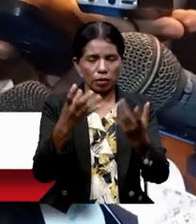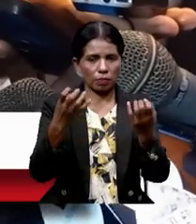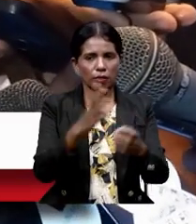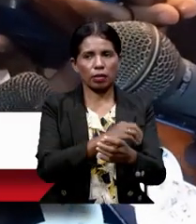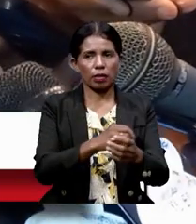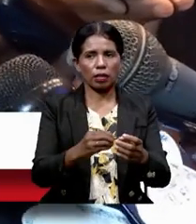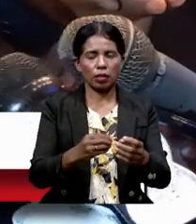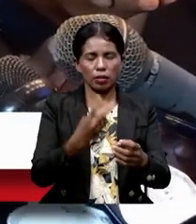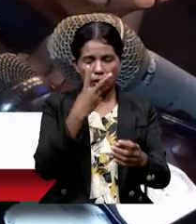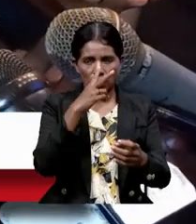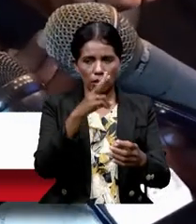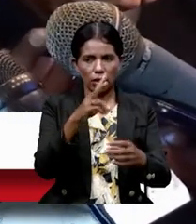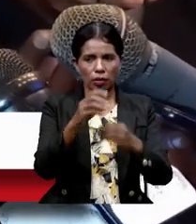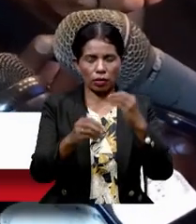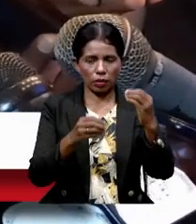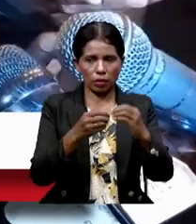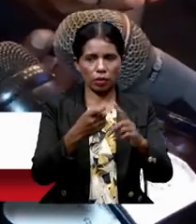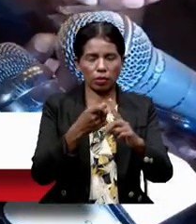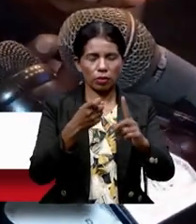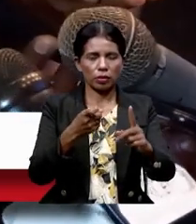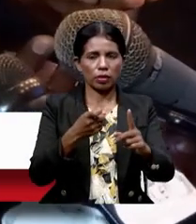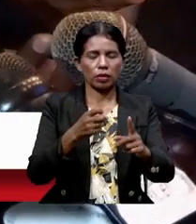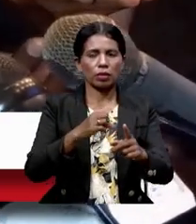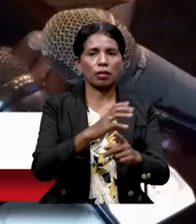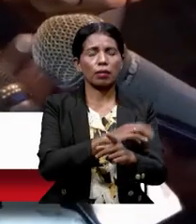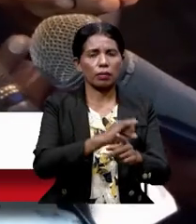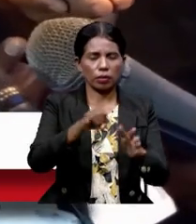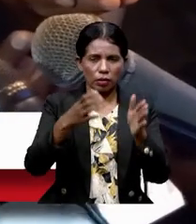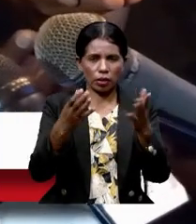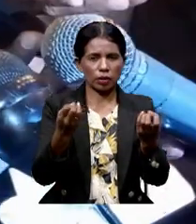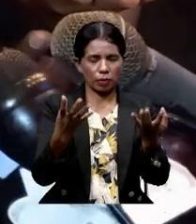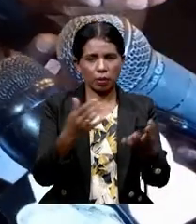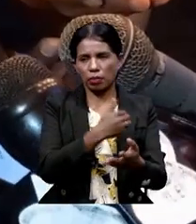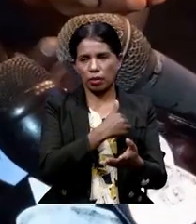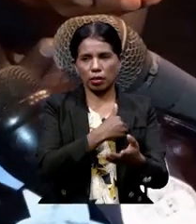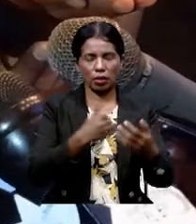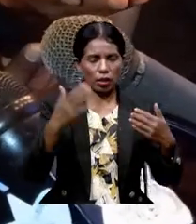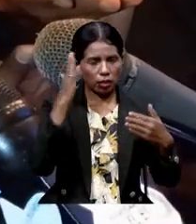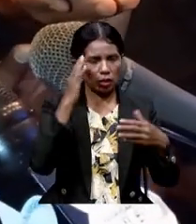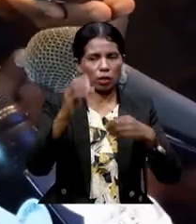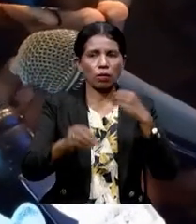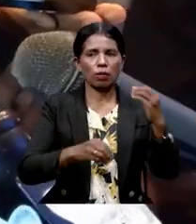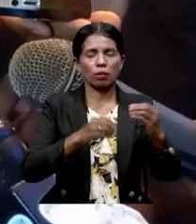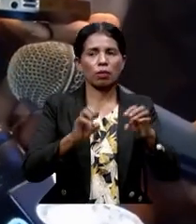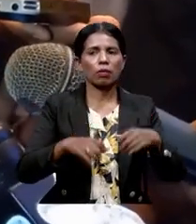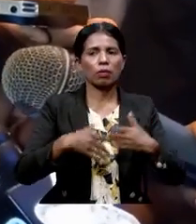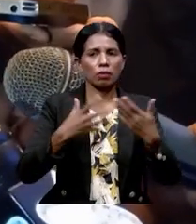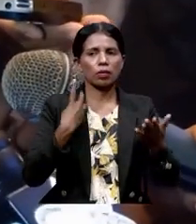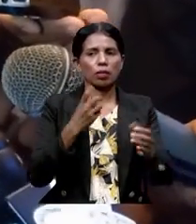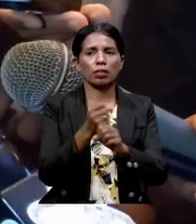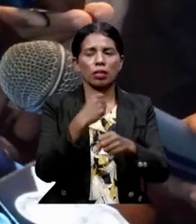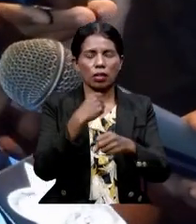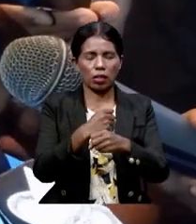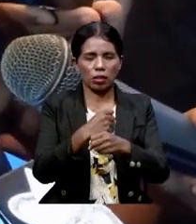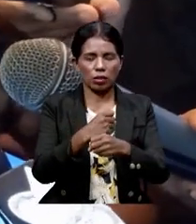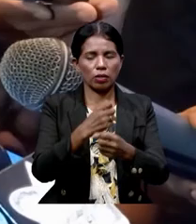tiana produksion produk jurnalistik, maybe barat mak sidang intende kono ba unsa ita halo reportajen